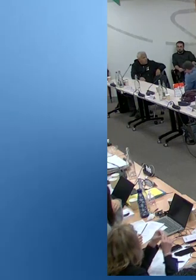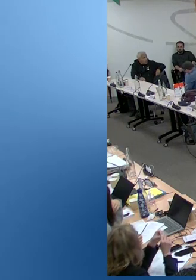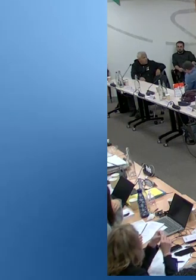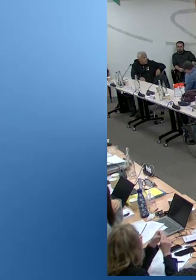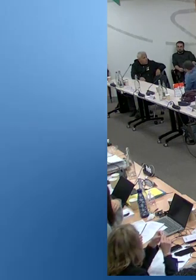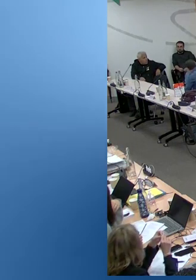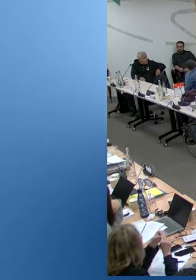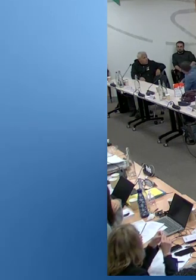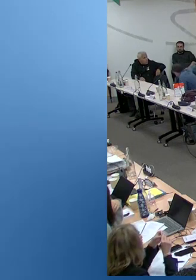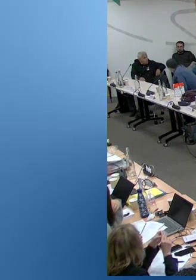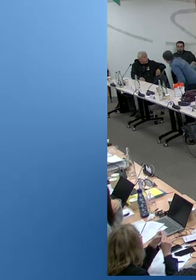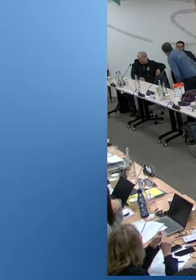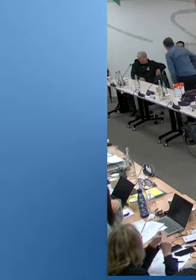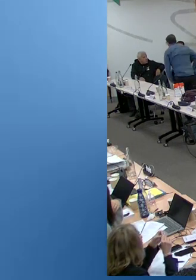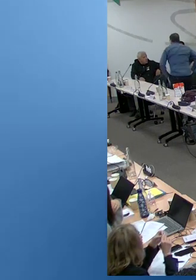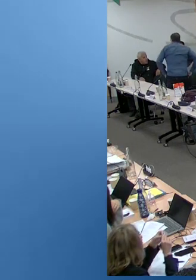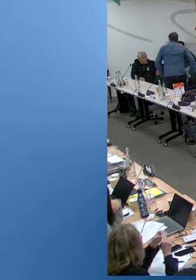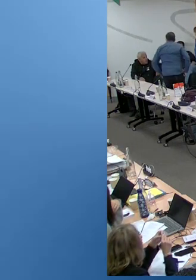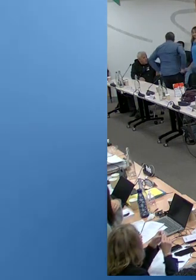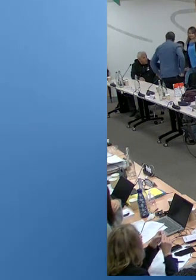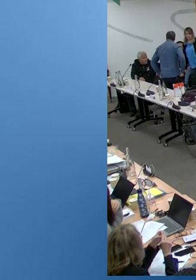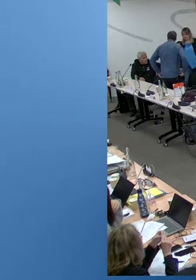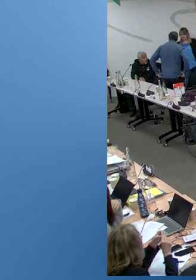voilà sinon s